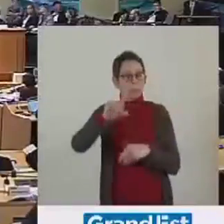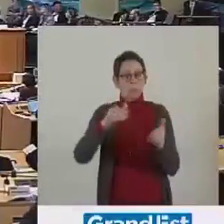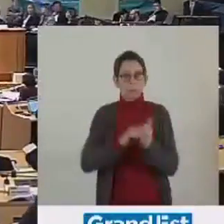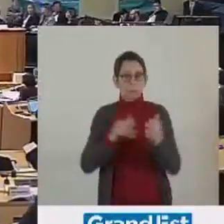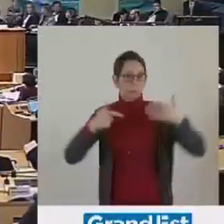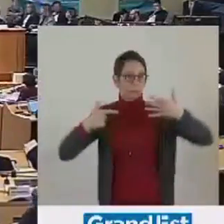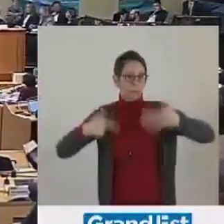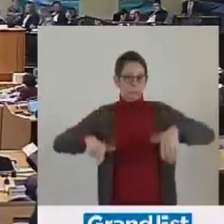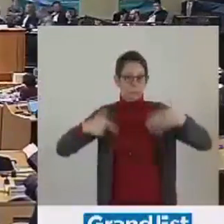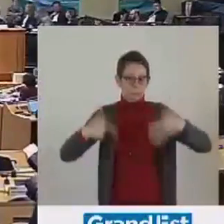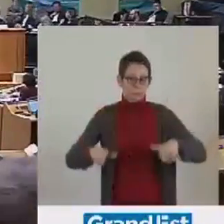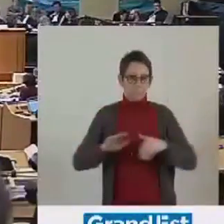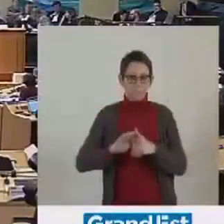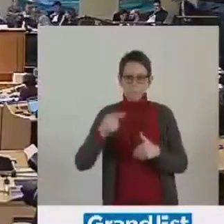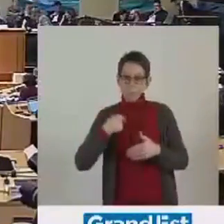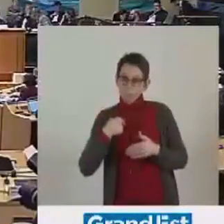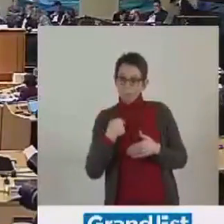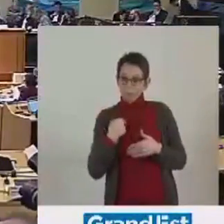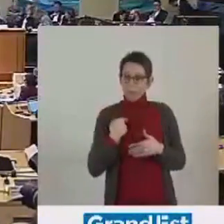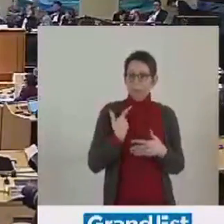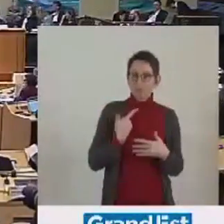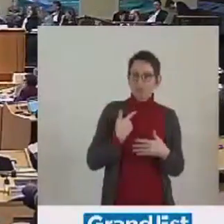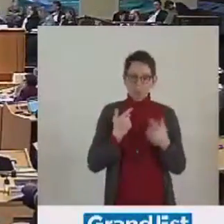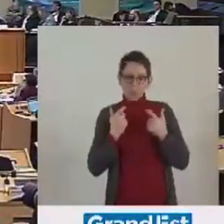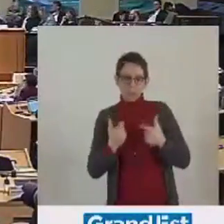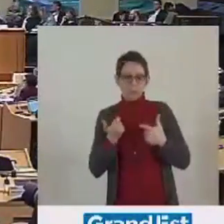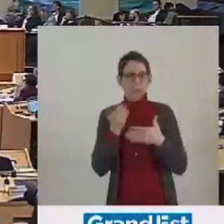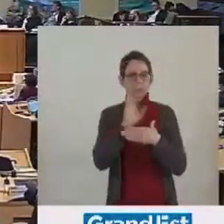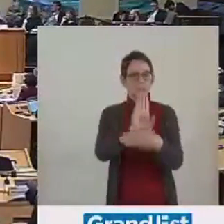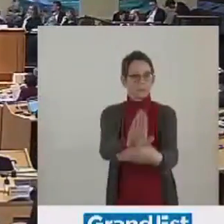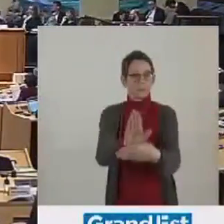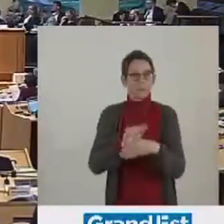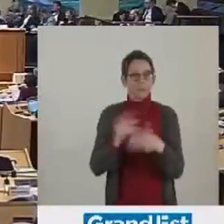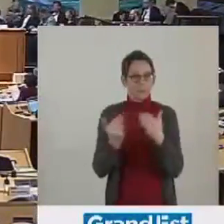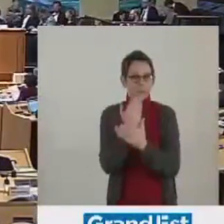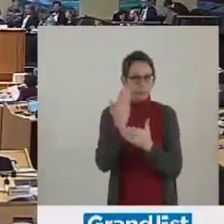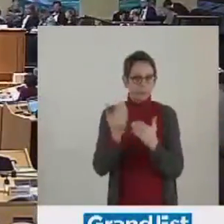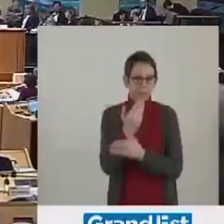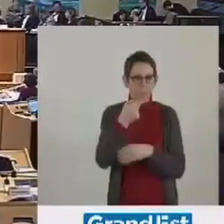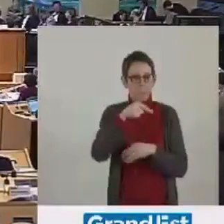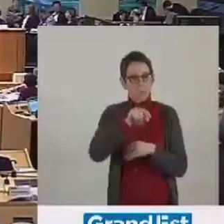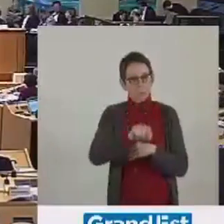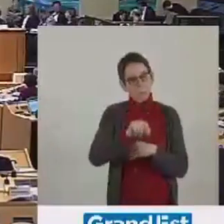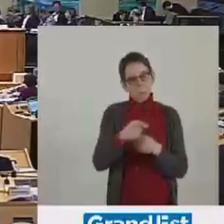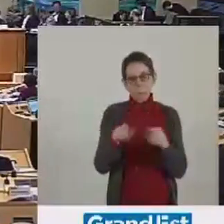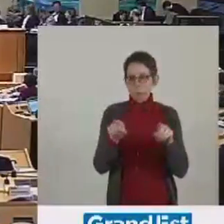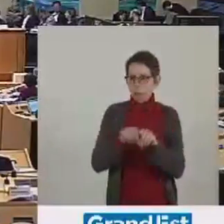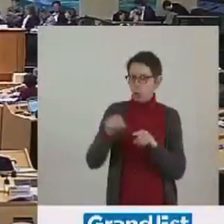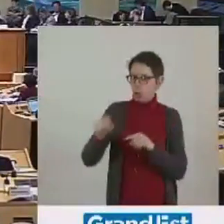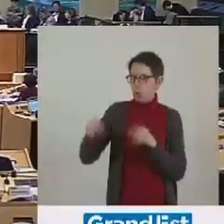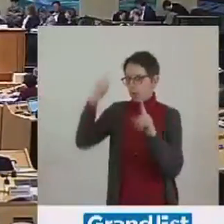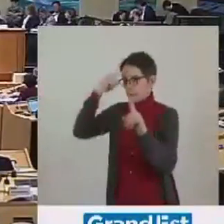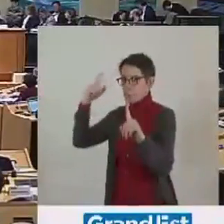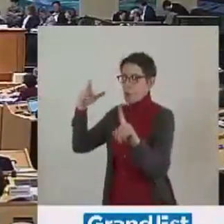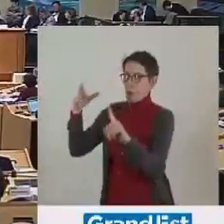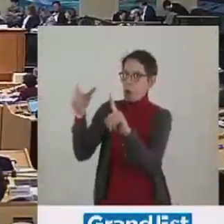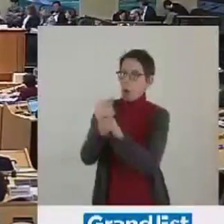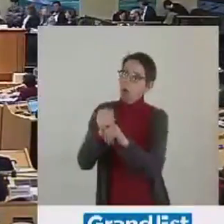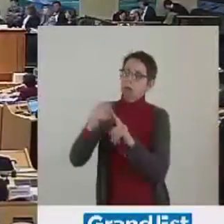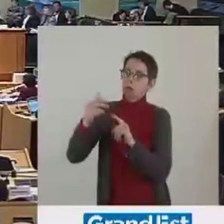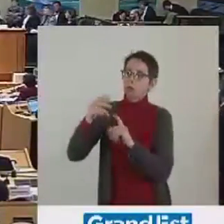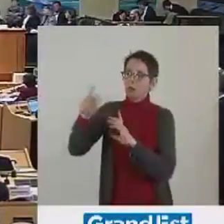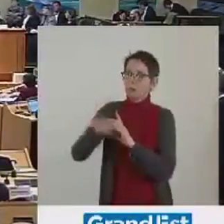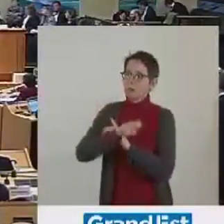à l'environnement, que j'ai le privilège de vous présenter ce matin, ne répond pas seulement à des enjeux exclusivement